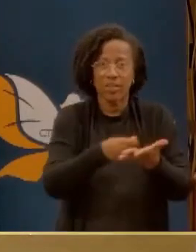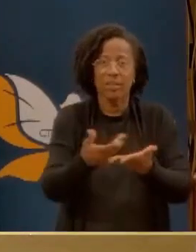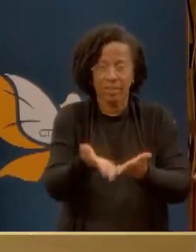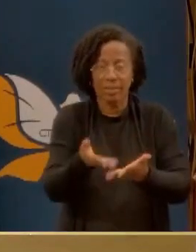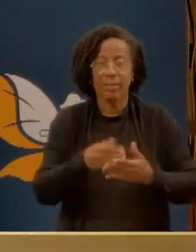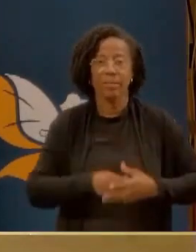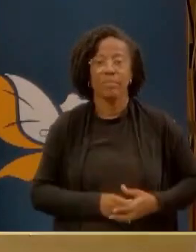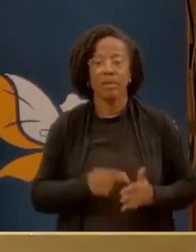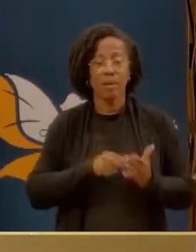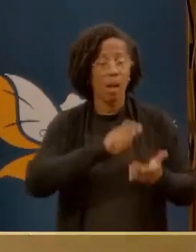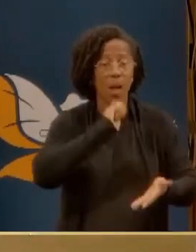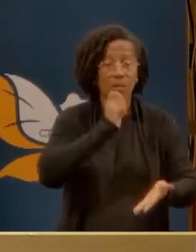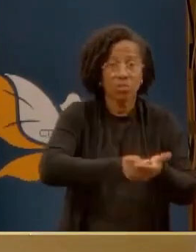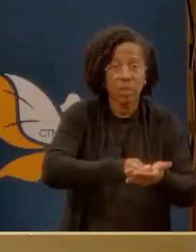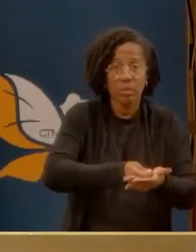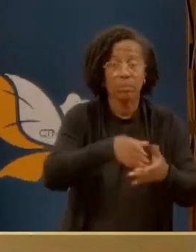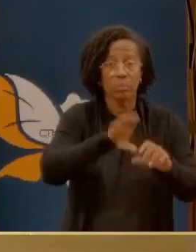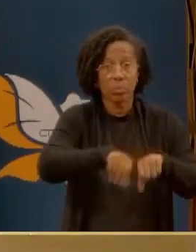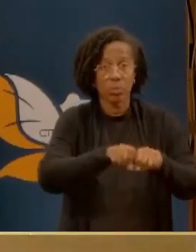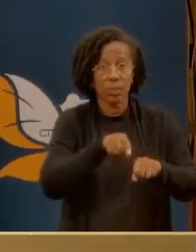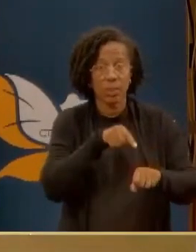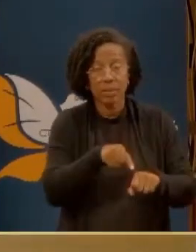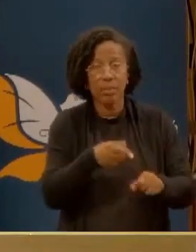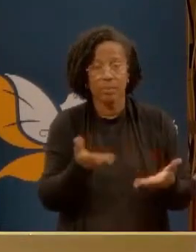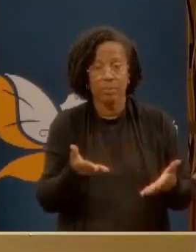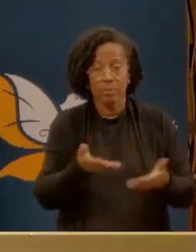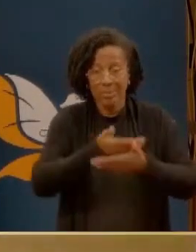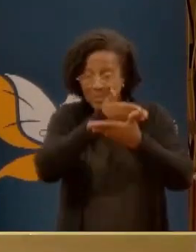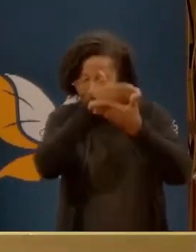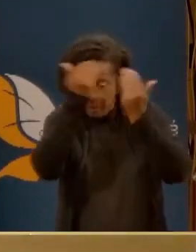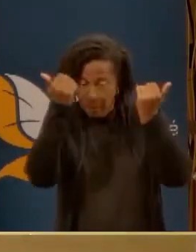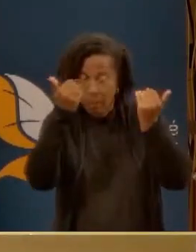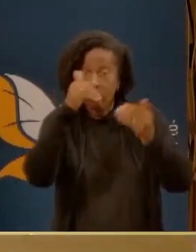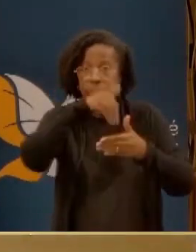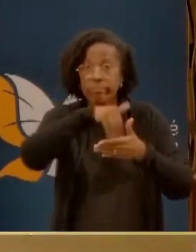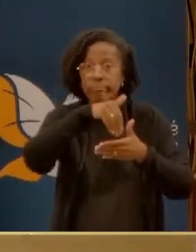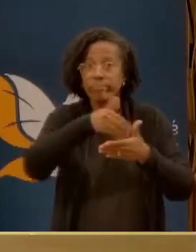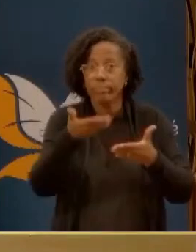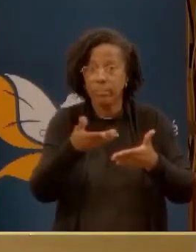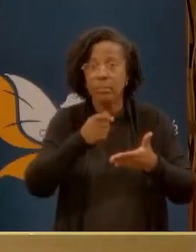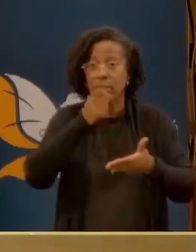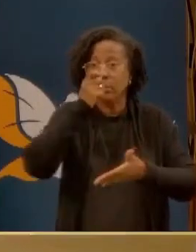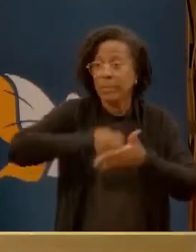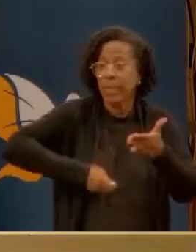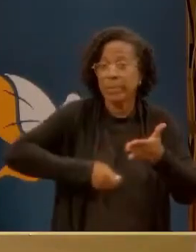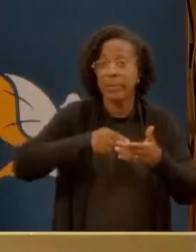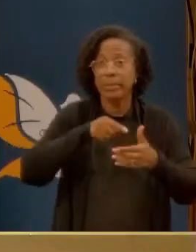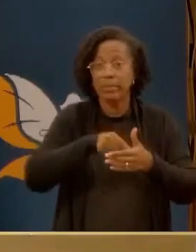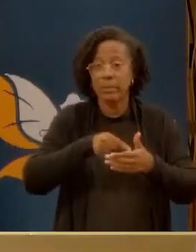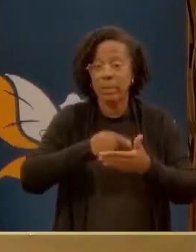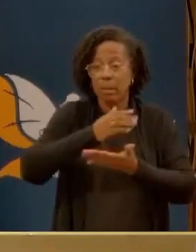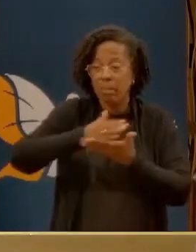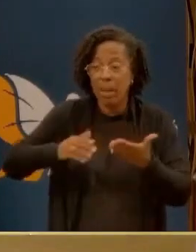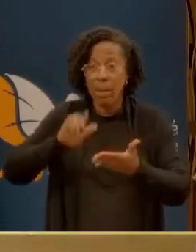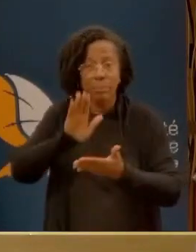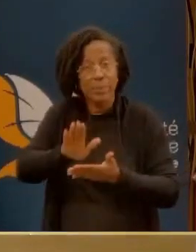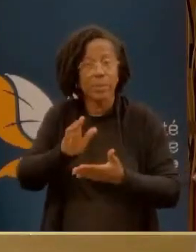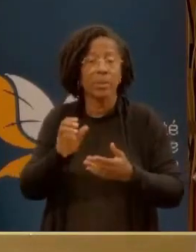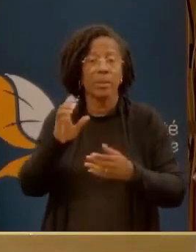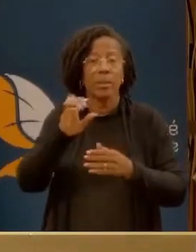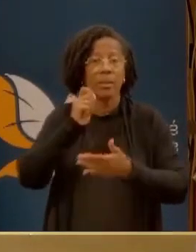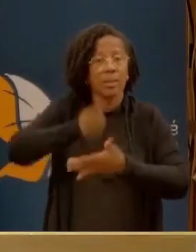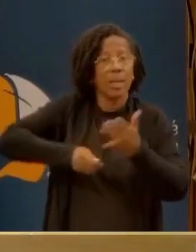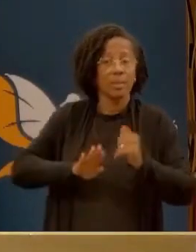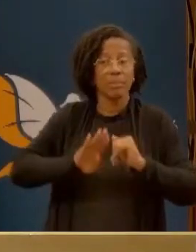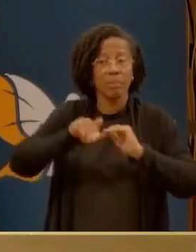Quand il achète une marchandise, il ne sait pas quelle est la part de l'octroi de mer qu'il paye.